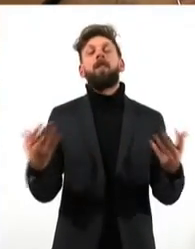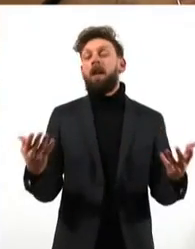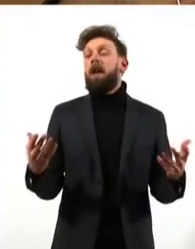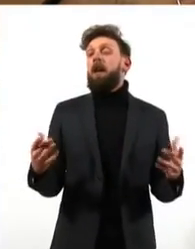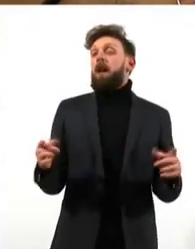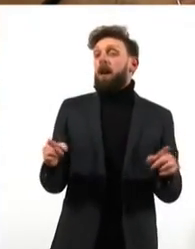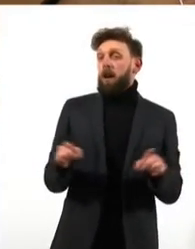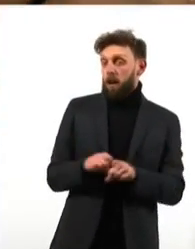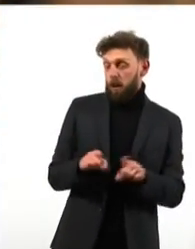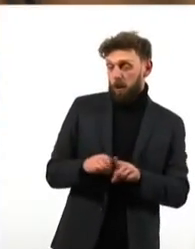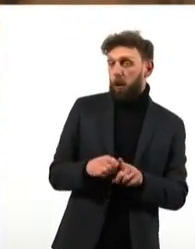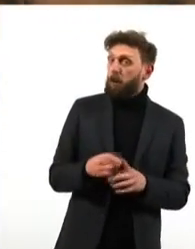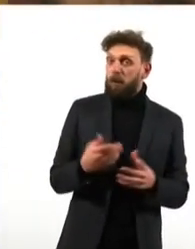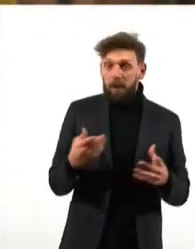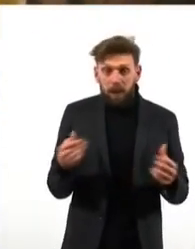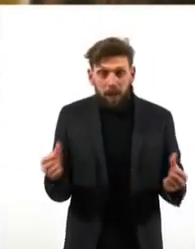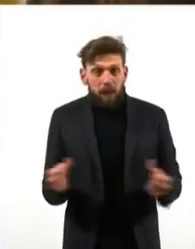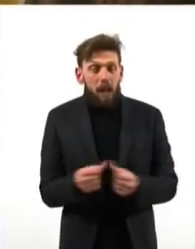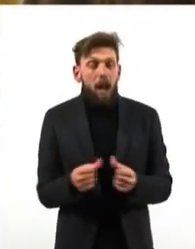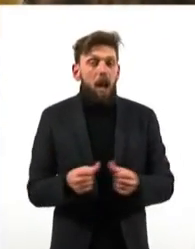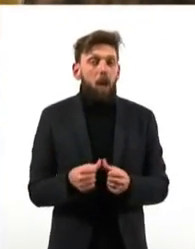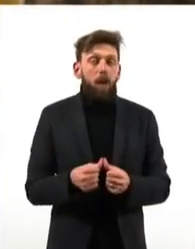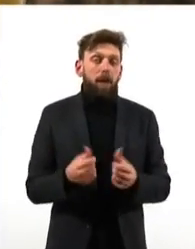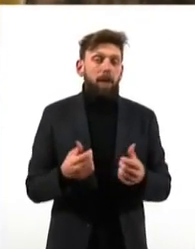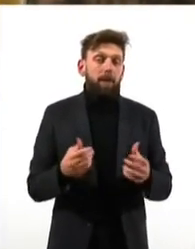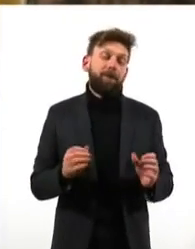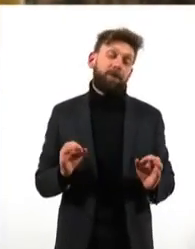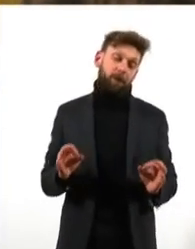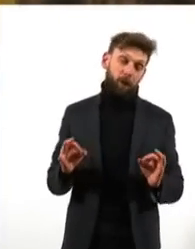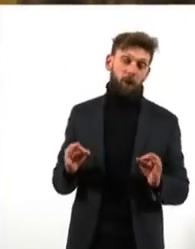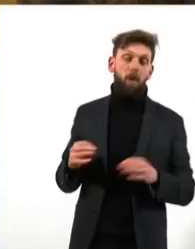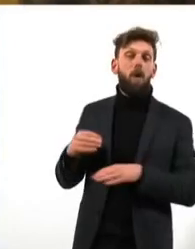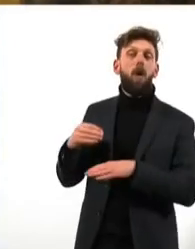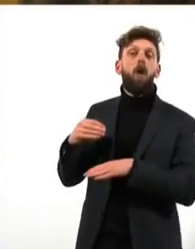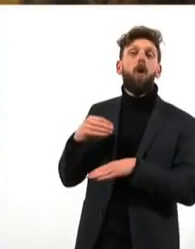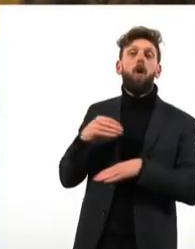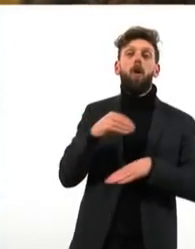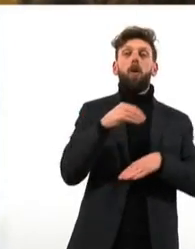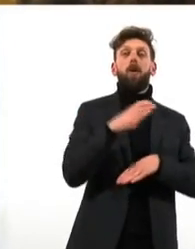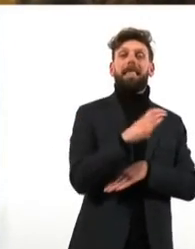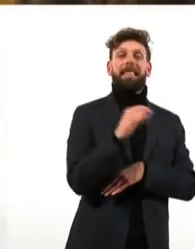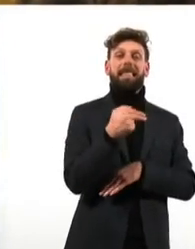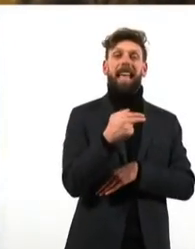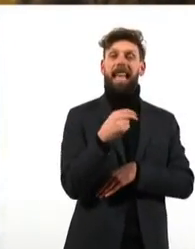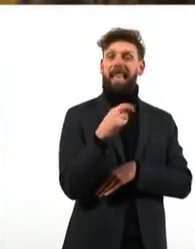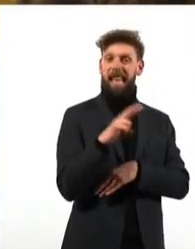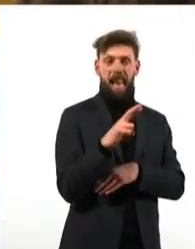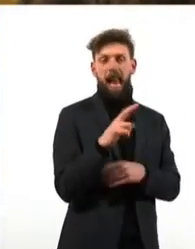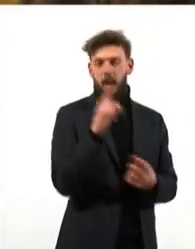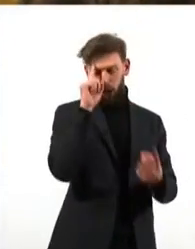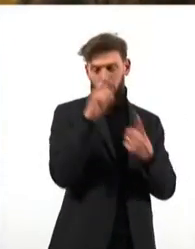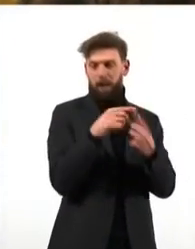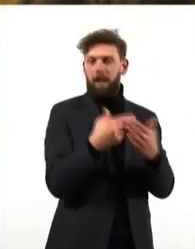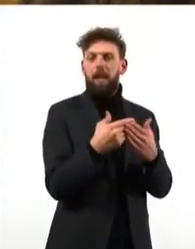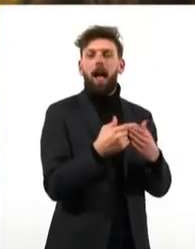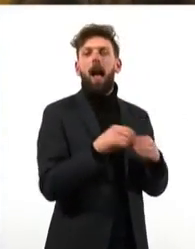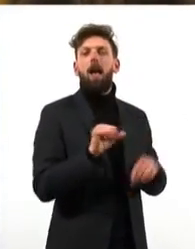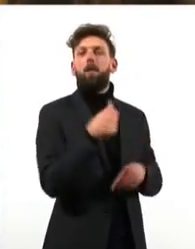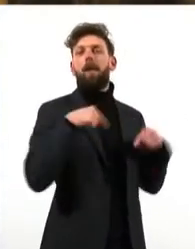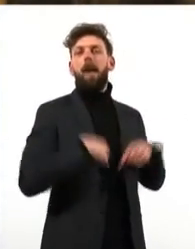et puis continuer à c'est un des objectifs du Conseil national de la refondation que la Première ministre